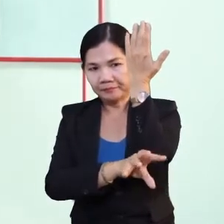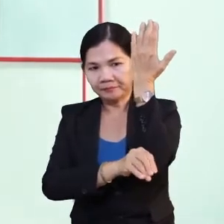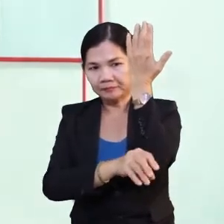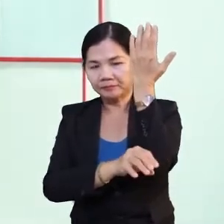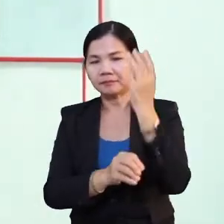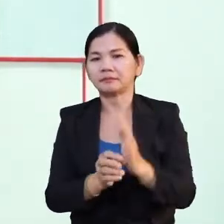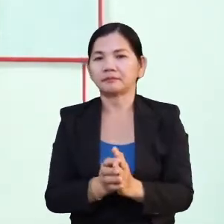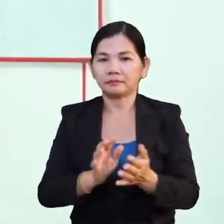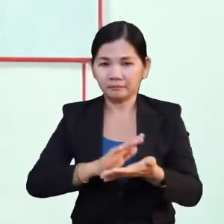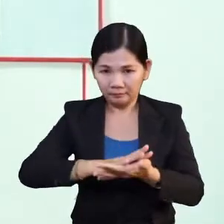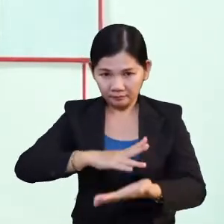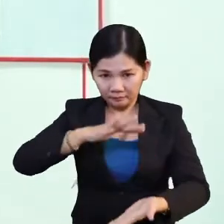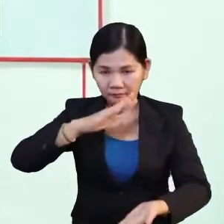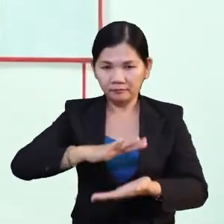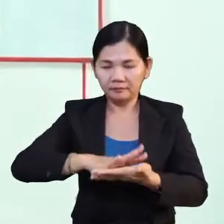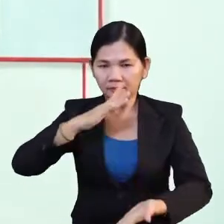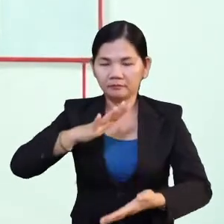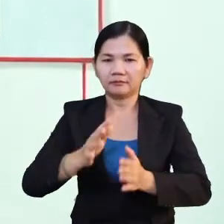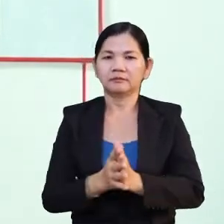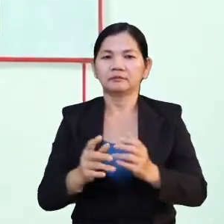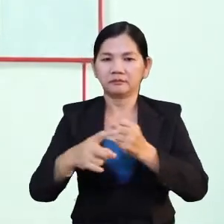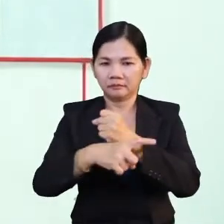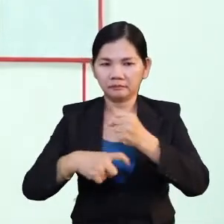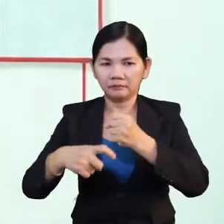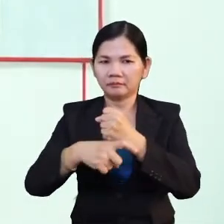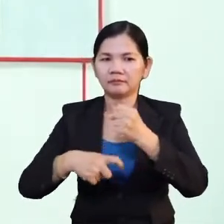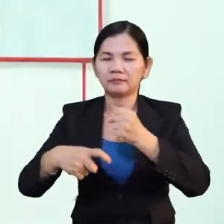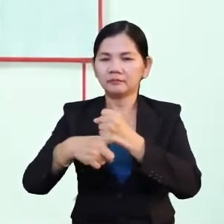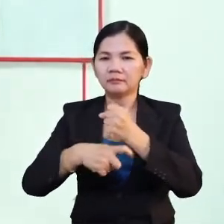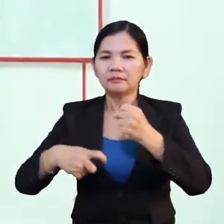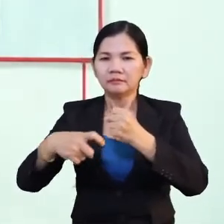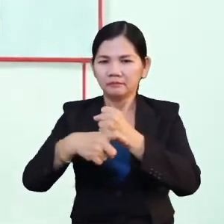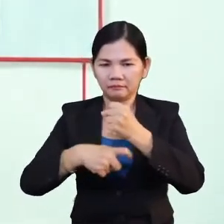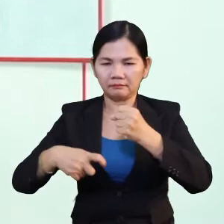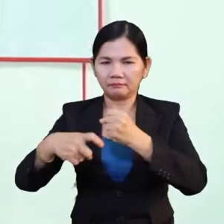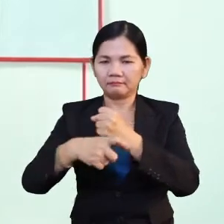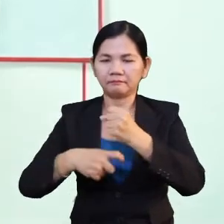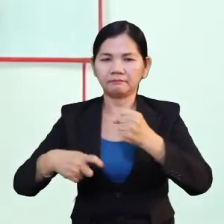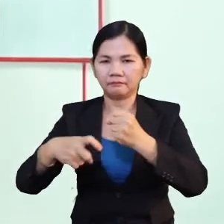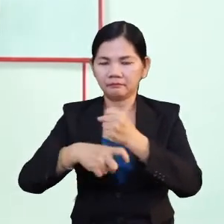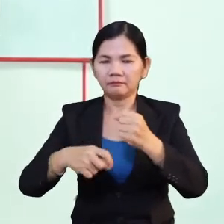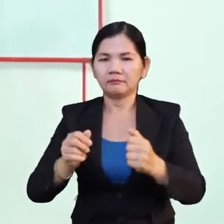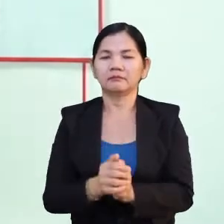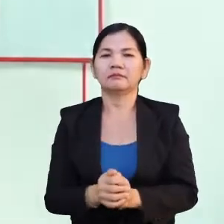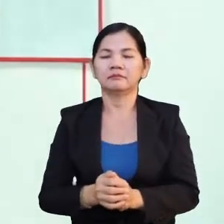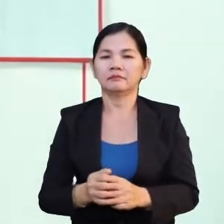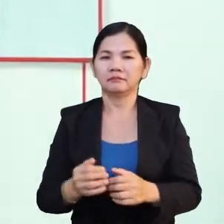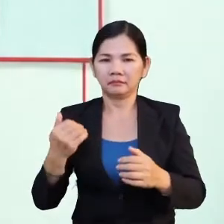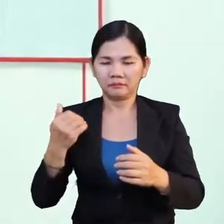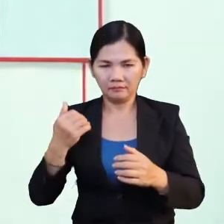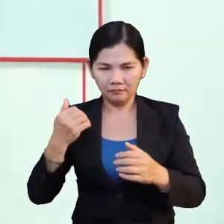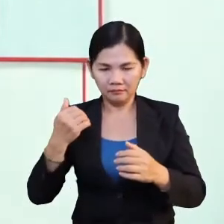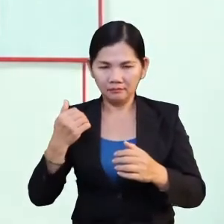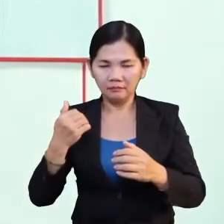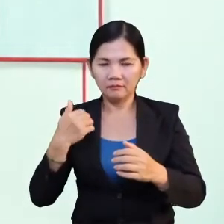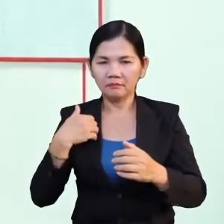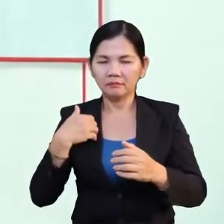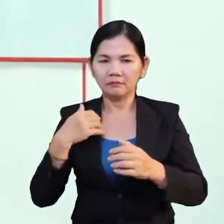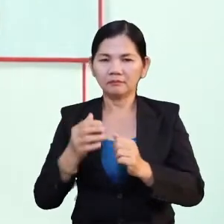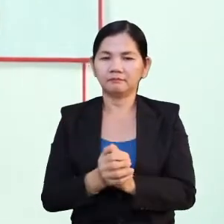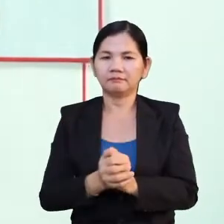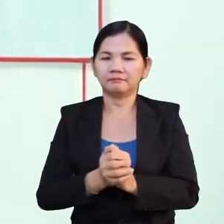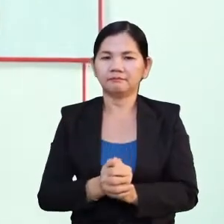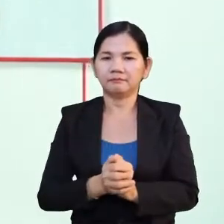មើលពណ៌វាពណ៌អីកូនចាគឺពណ៌បៃតងអញ្ចឹងកូនអាចប្រាប់អ្នកគ្រូបានទេតើពណ៌បៃតងគឺយើង